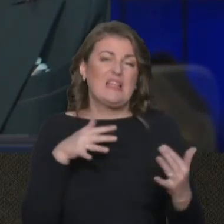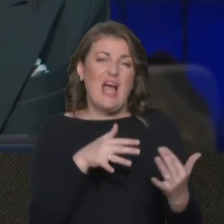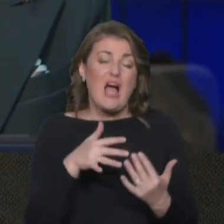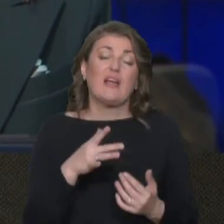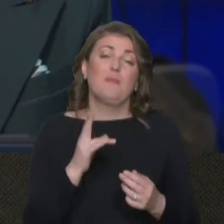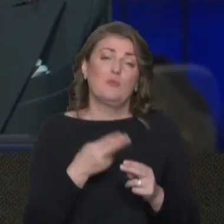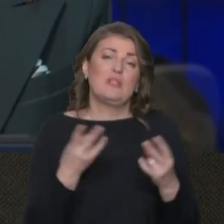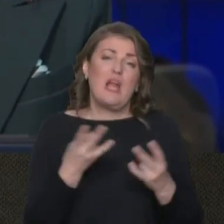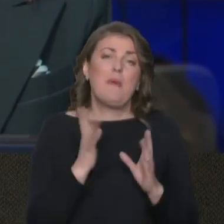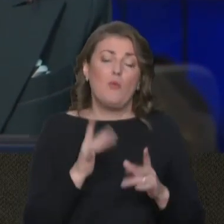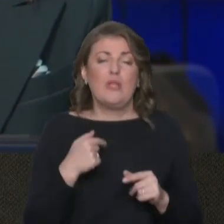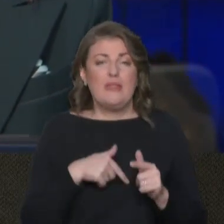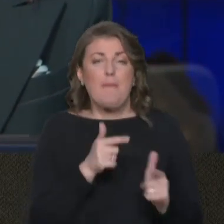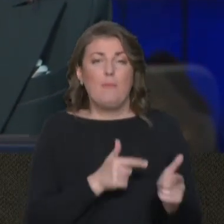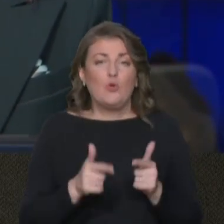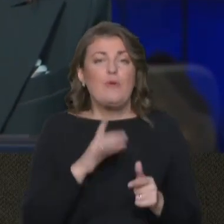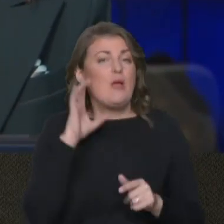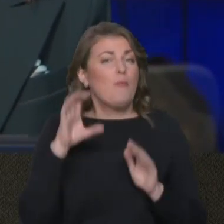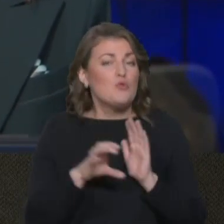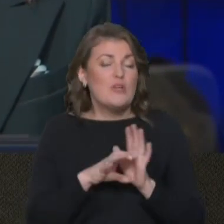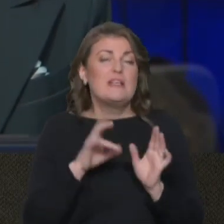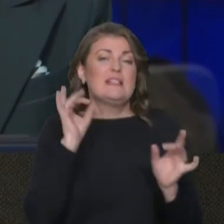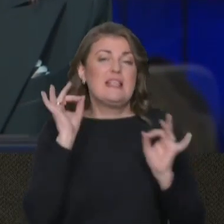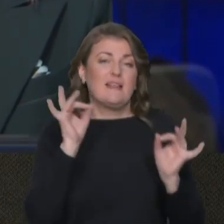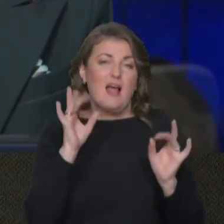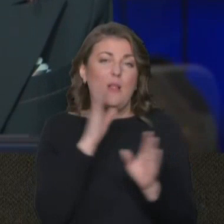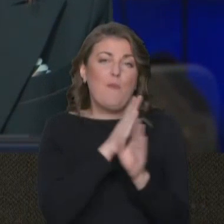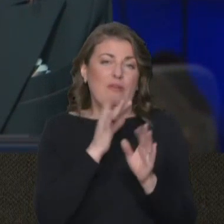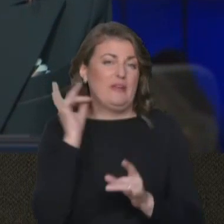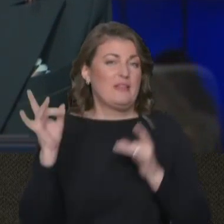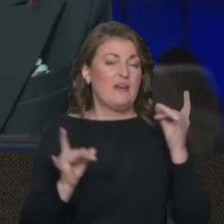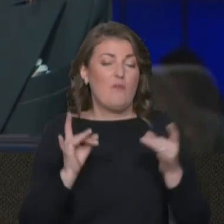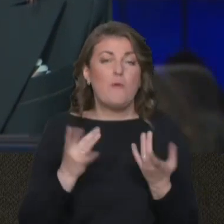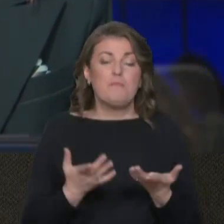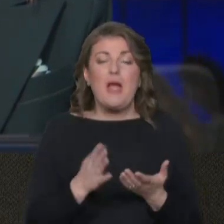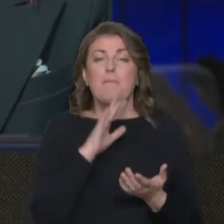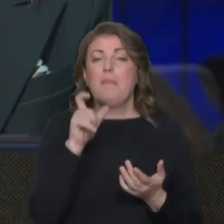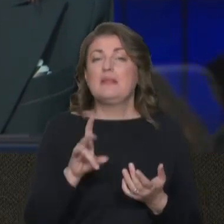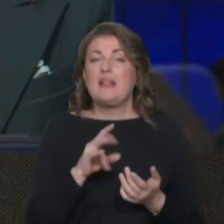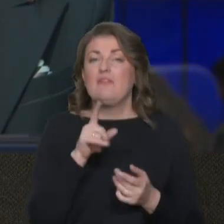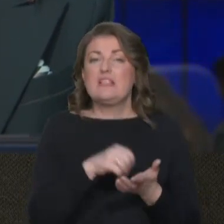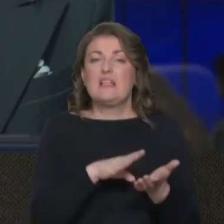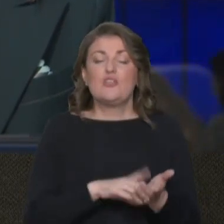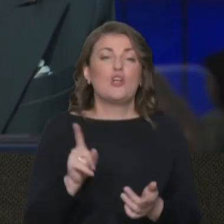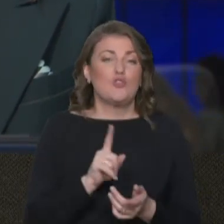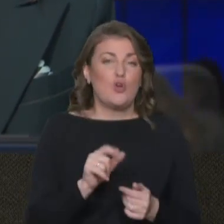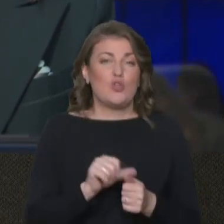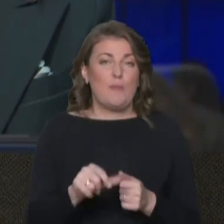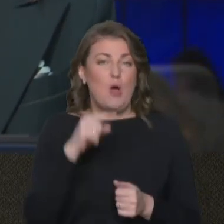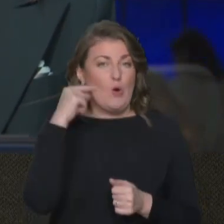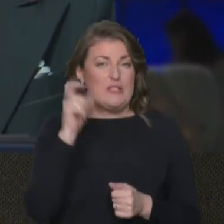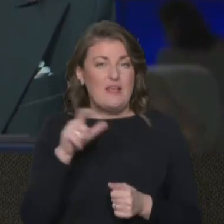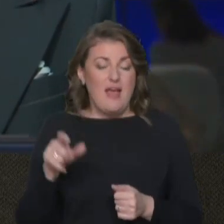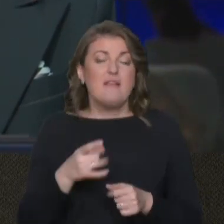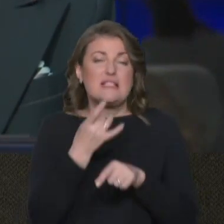тому треба бути напоготові і дослухатися сигналів повітряних тривог. Пані Наталя, ви зазначали, що, зокрема,